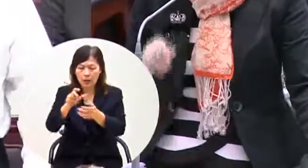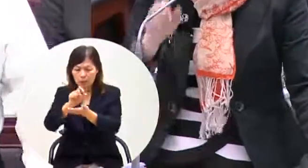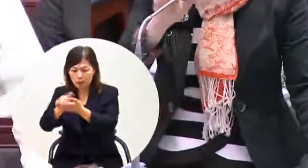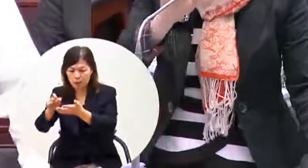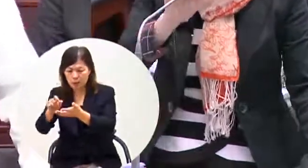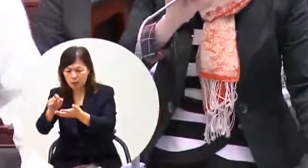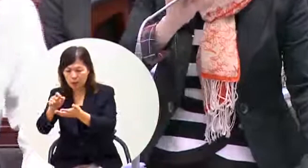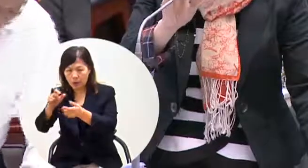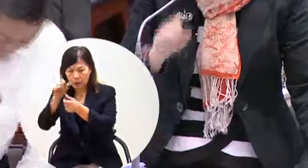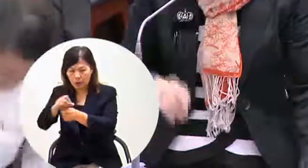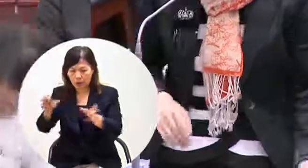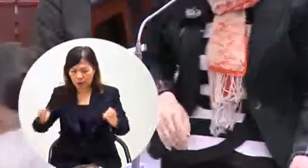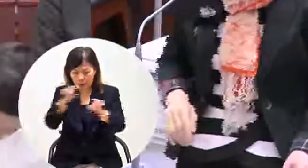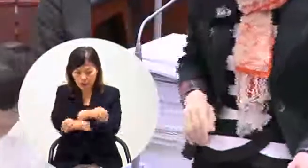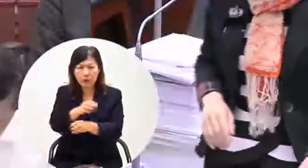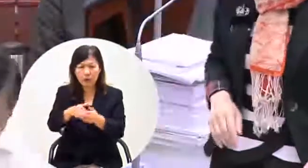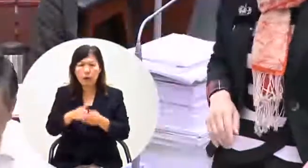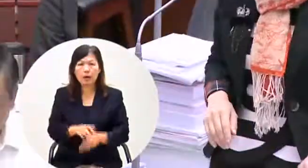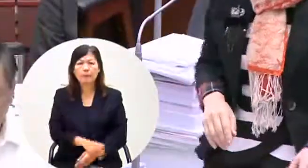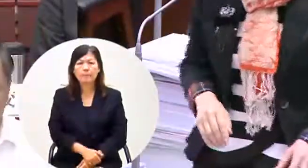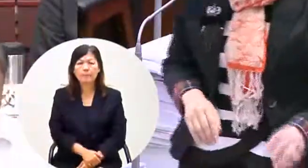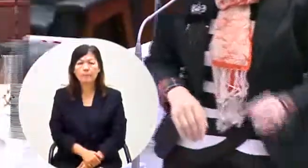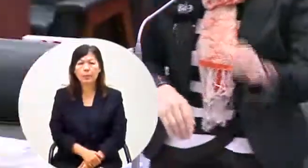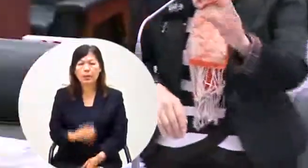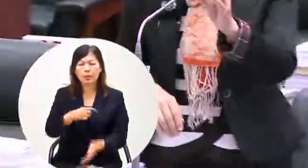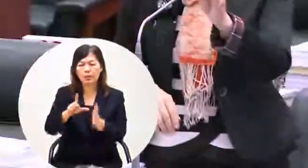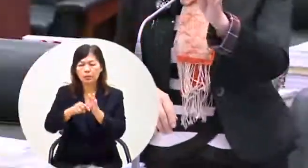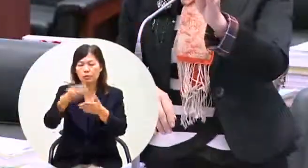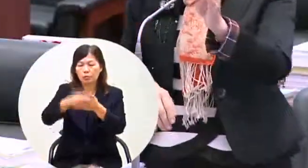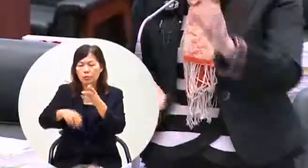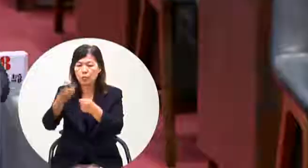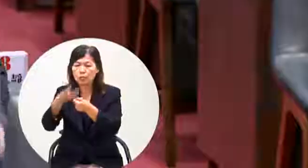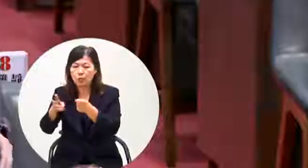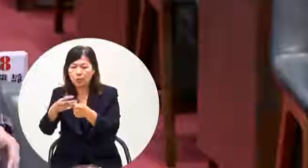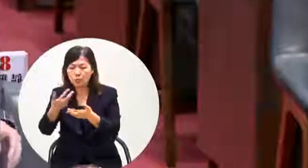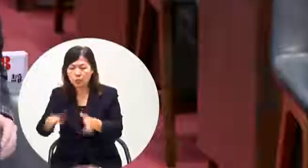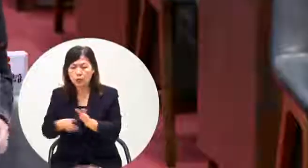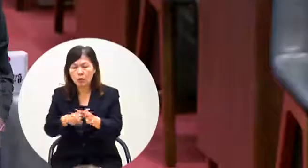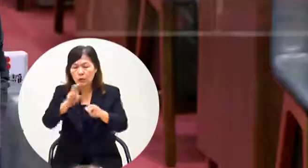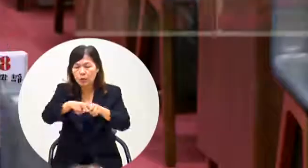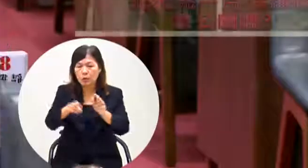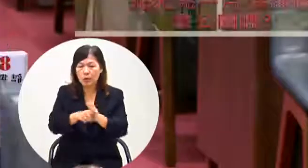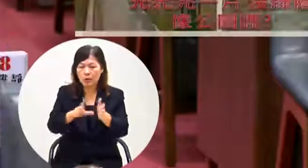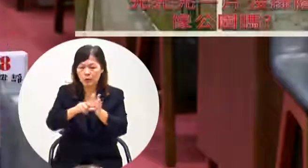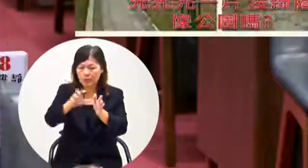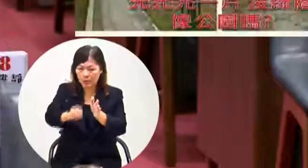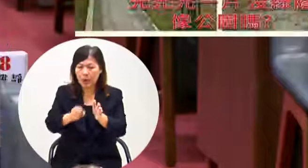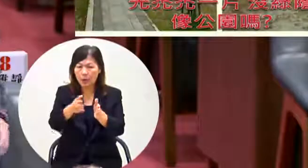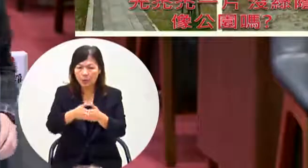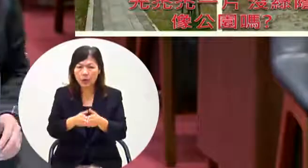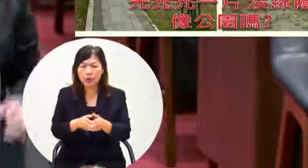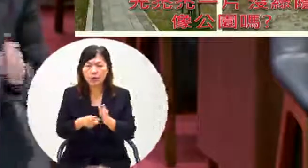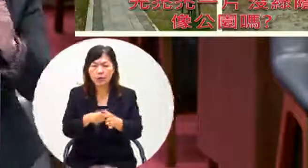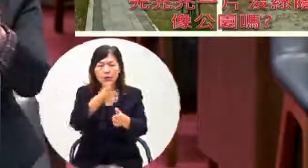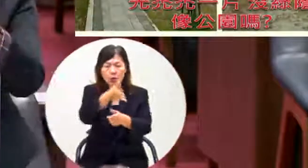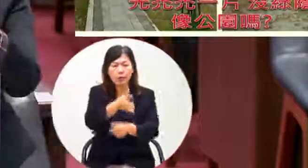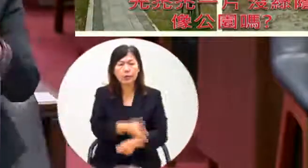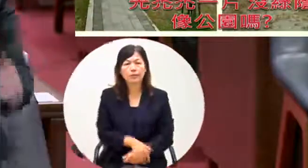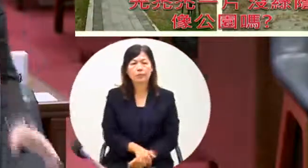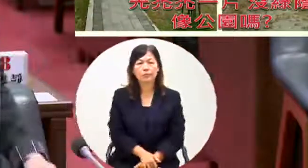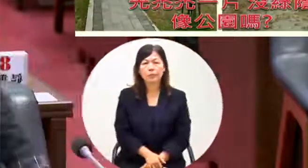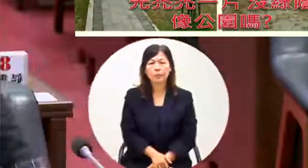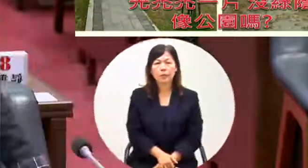坐。本席时间剩下三分多哈，来，最后把握一点时间，我要来请教一下，我们的地震局的黄局长